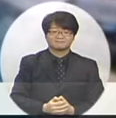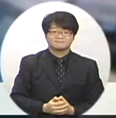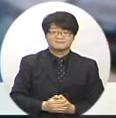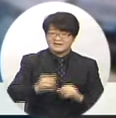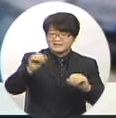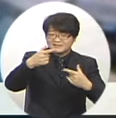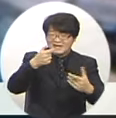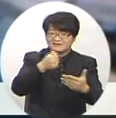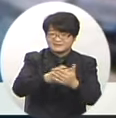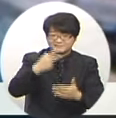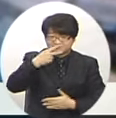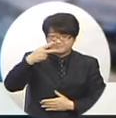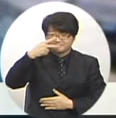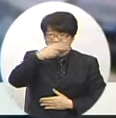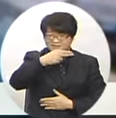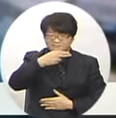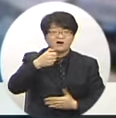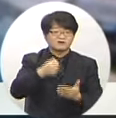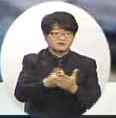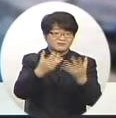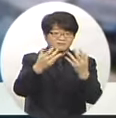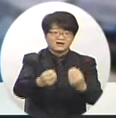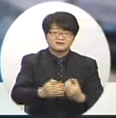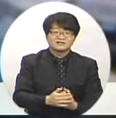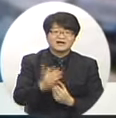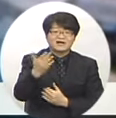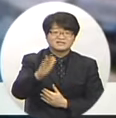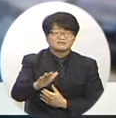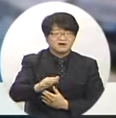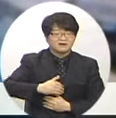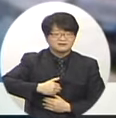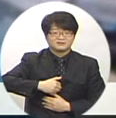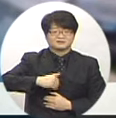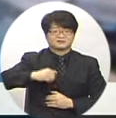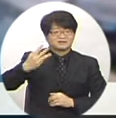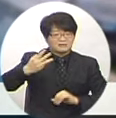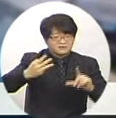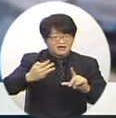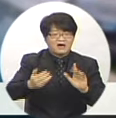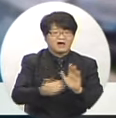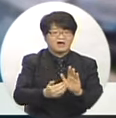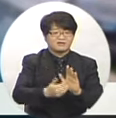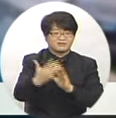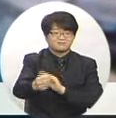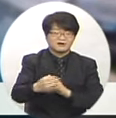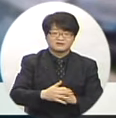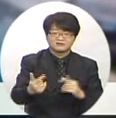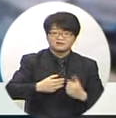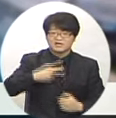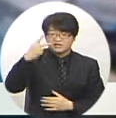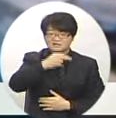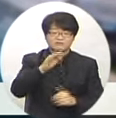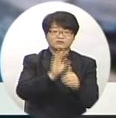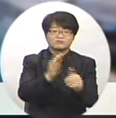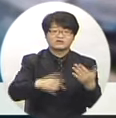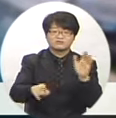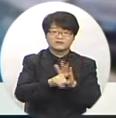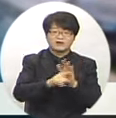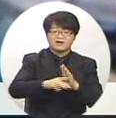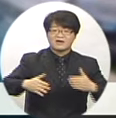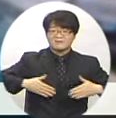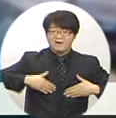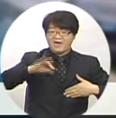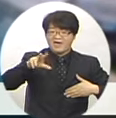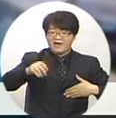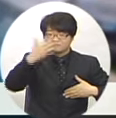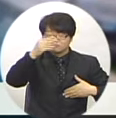새해 결심으로 금연 계획 하신 분들 많으시죠? 그런데 작심삼일로 끝나기 쉽습니다. 경기도에서 금연을 돕기 위해 폐암